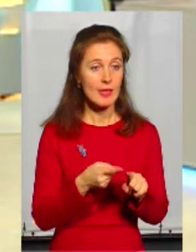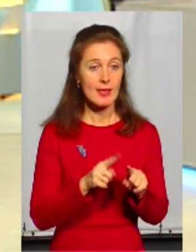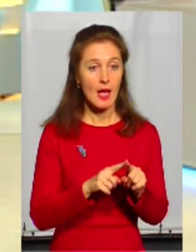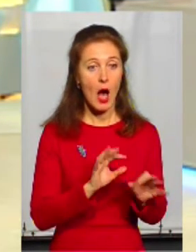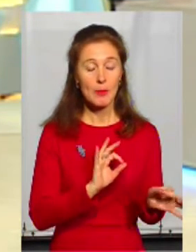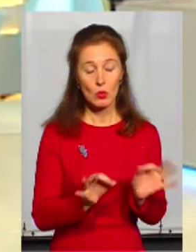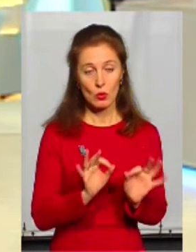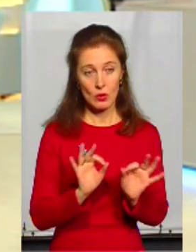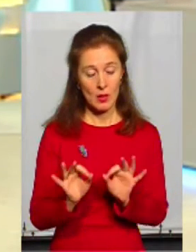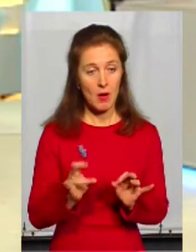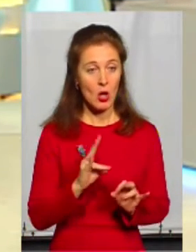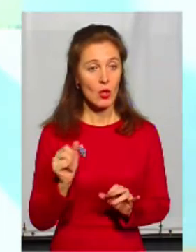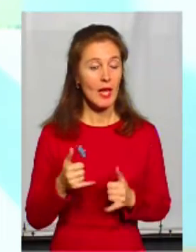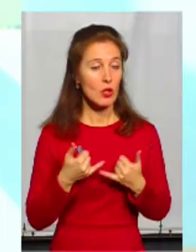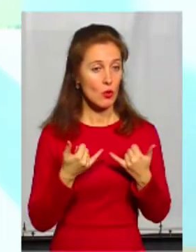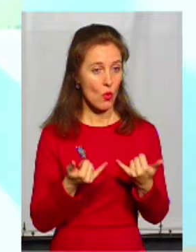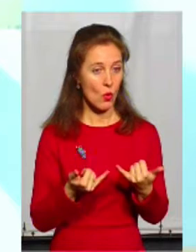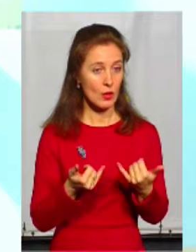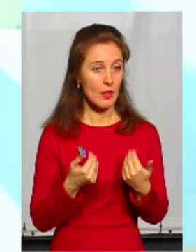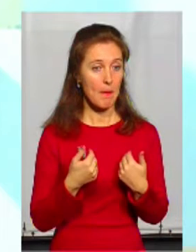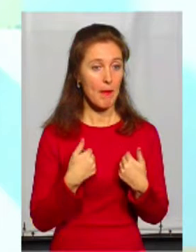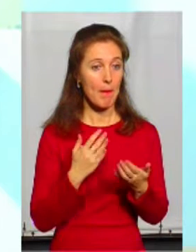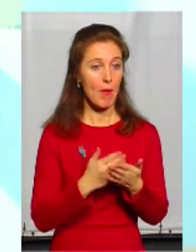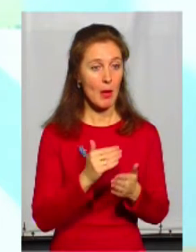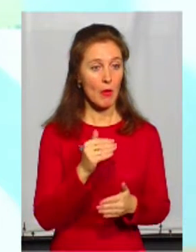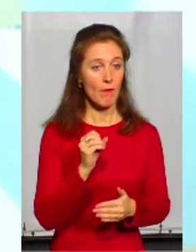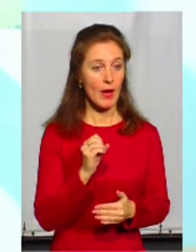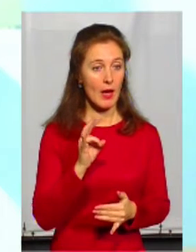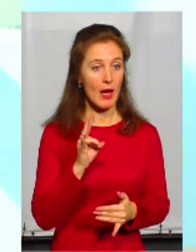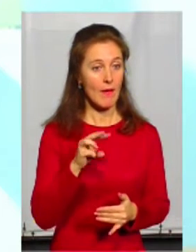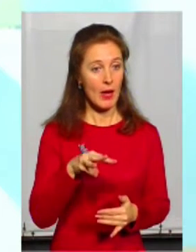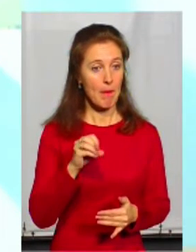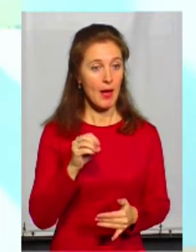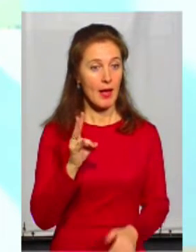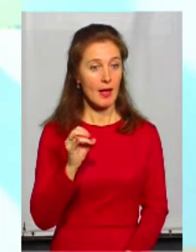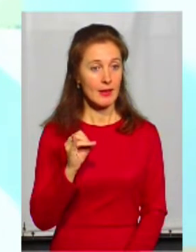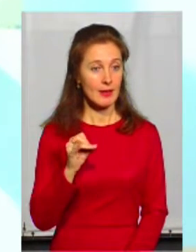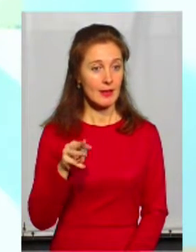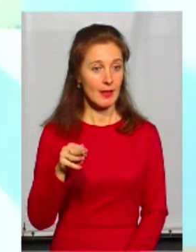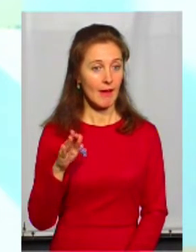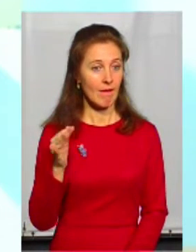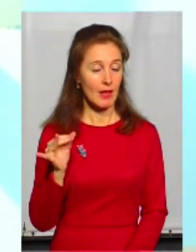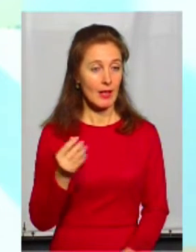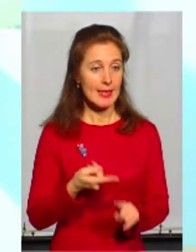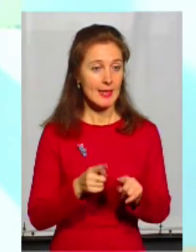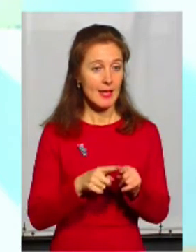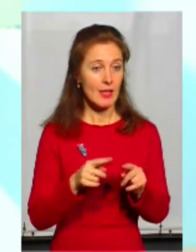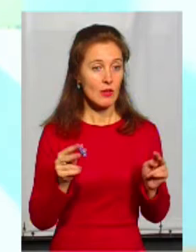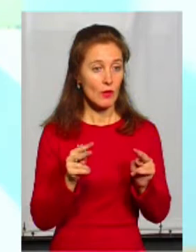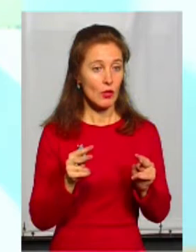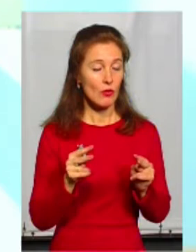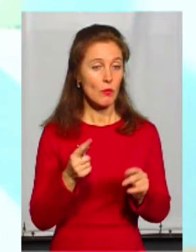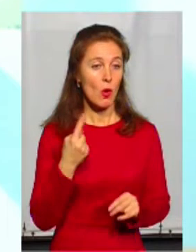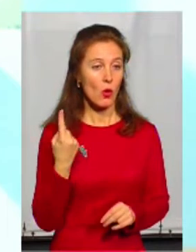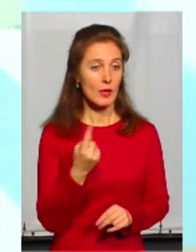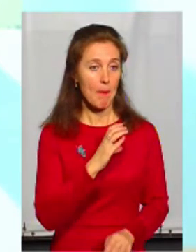нормально на сьогодні ми маємо фемінітиви, і слава Богу, чому б ні, це свідчить лише про одне, про багатство